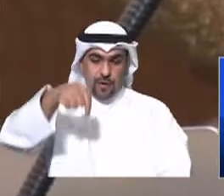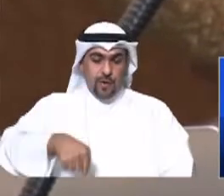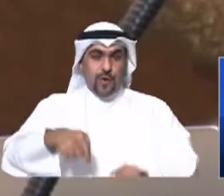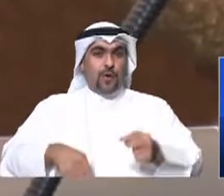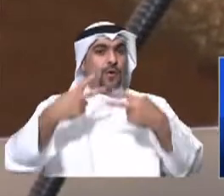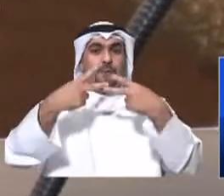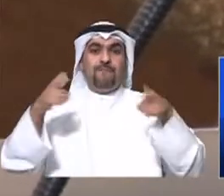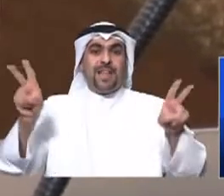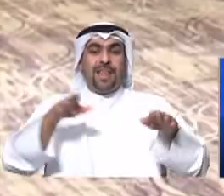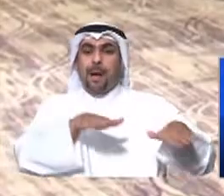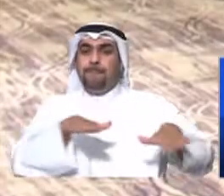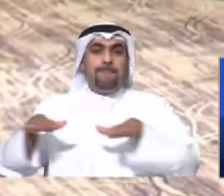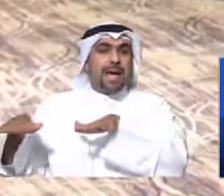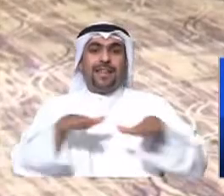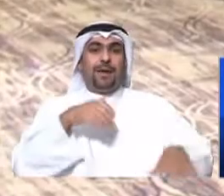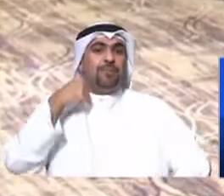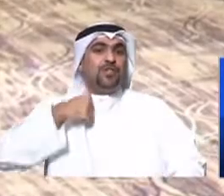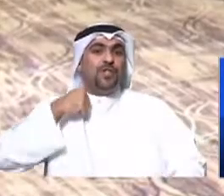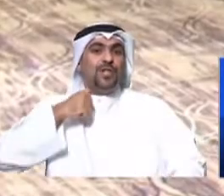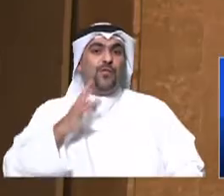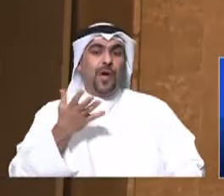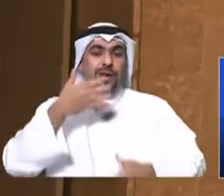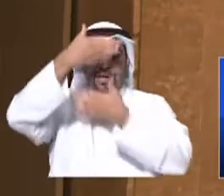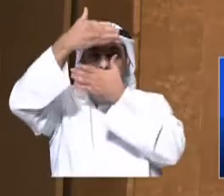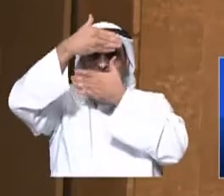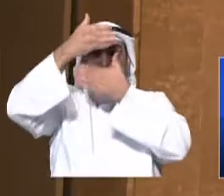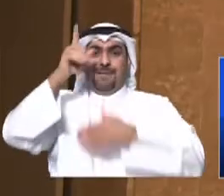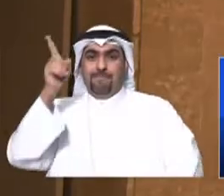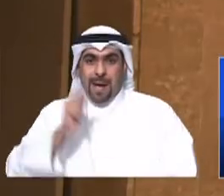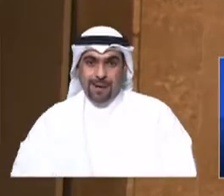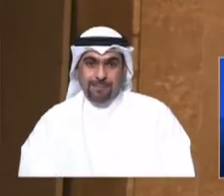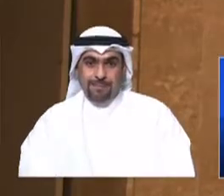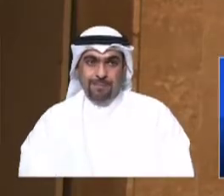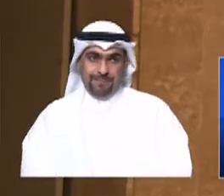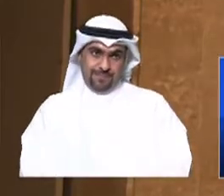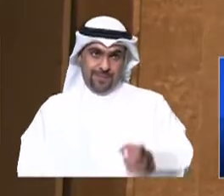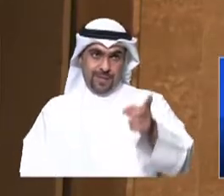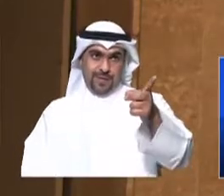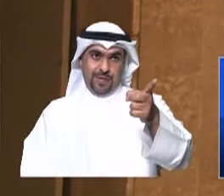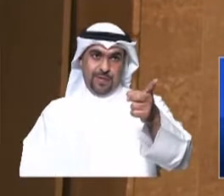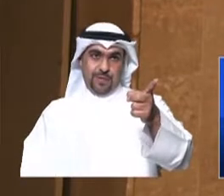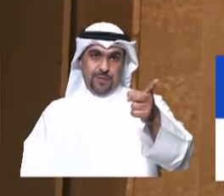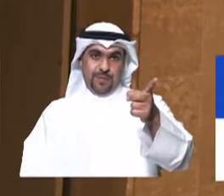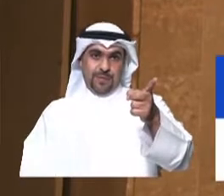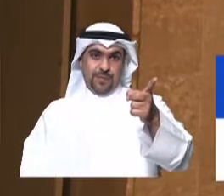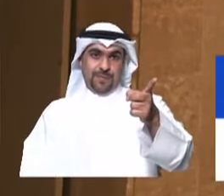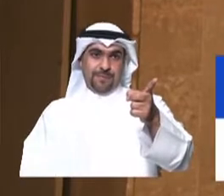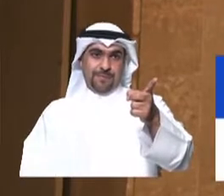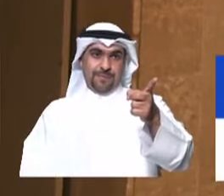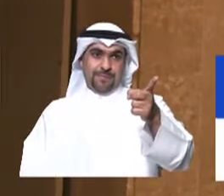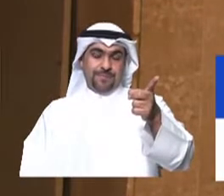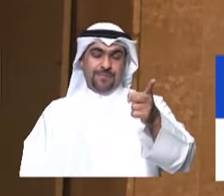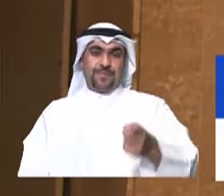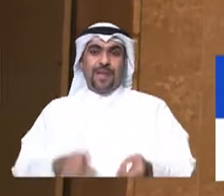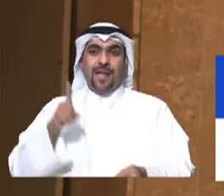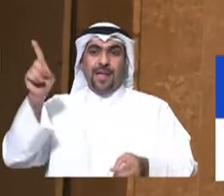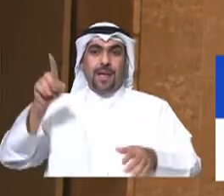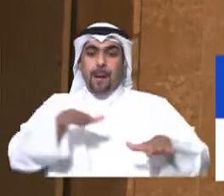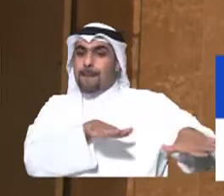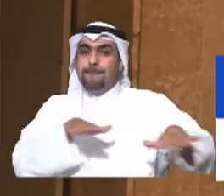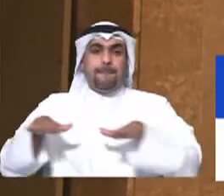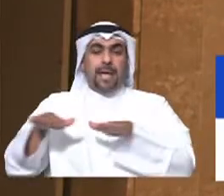إعلاميا على ضوء افتتاح مكتبها الجديد لتوطيد العلاقات أولا وخدمة المواطنين الكويت في الكويت